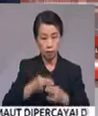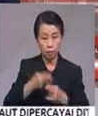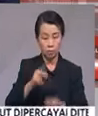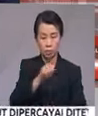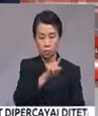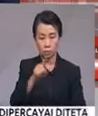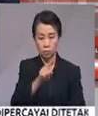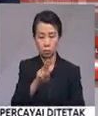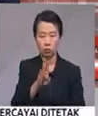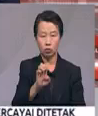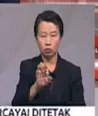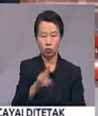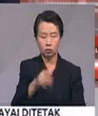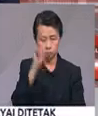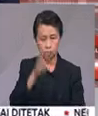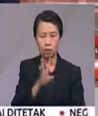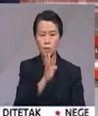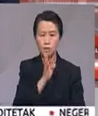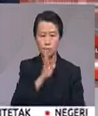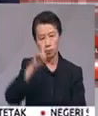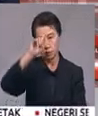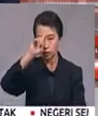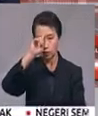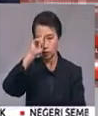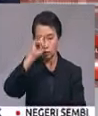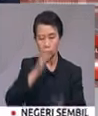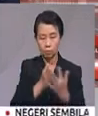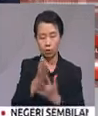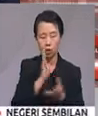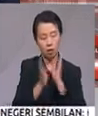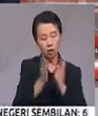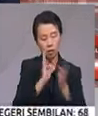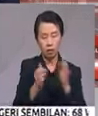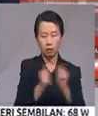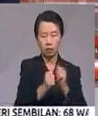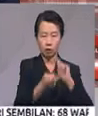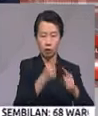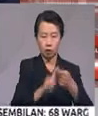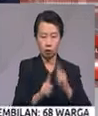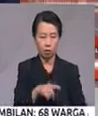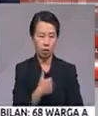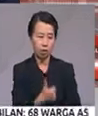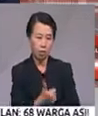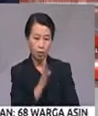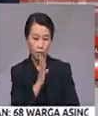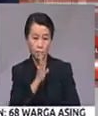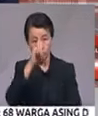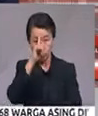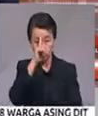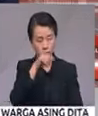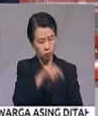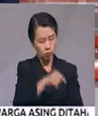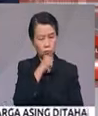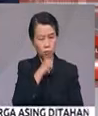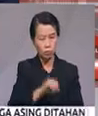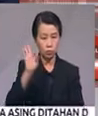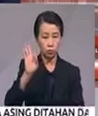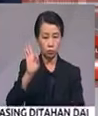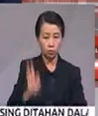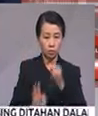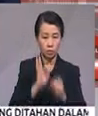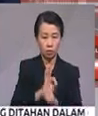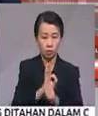Zubair Muhammad Ali fasih bertutur bahasa Tamil melalui perbualan dengan rakan-rakan. Kelebihan itu bermula sejak Zubair berusia 9